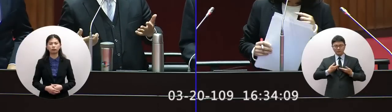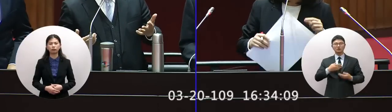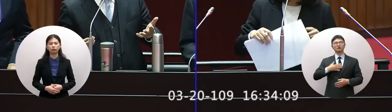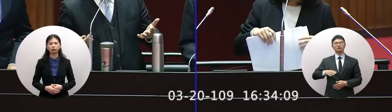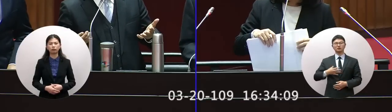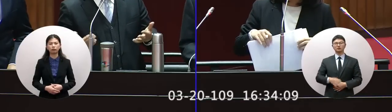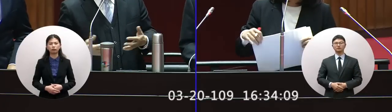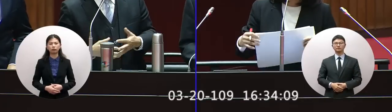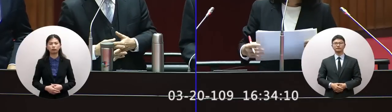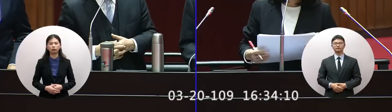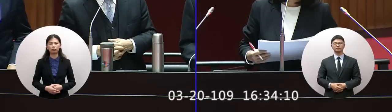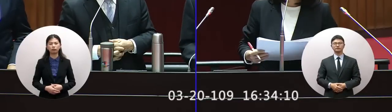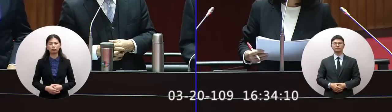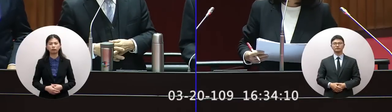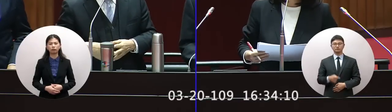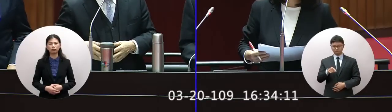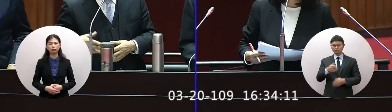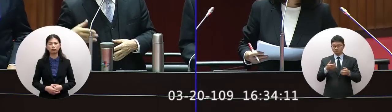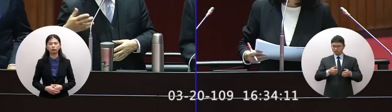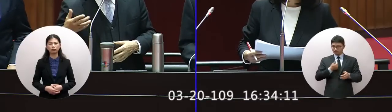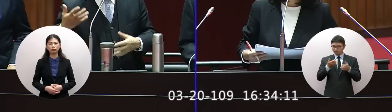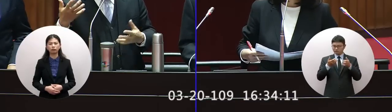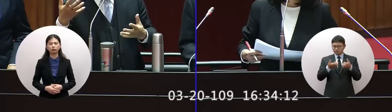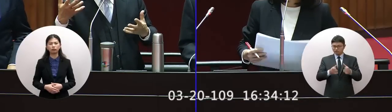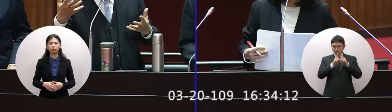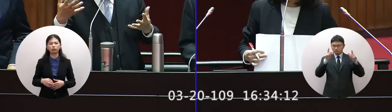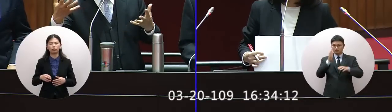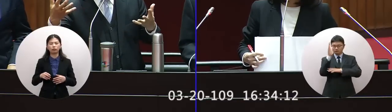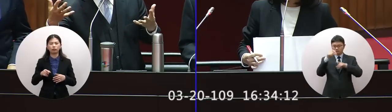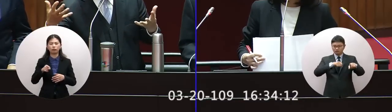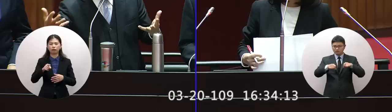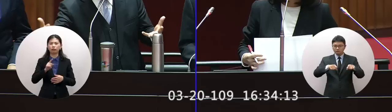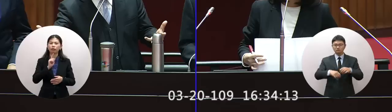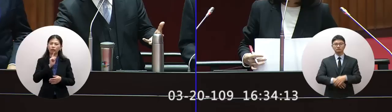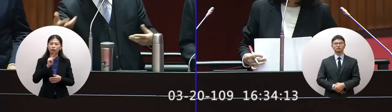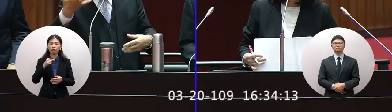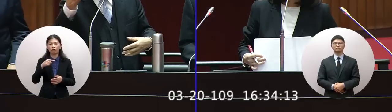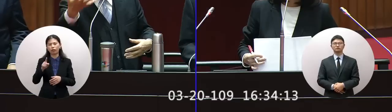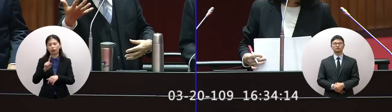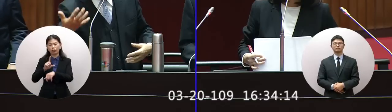好不好？因为这真的是非常大的政策， 因为 你说你